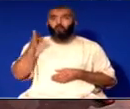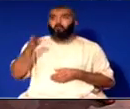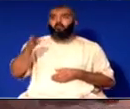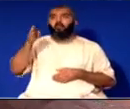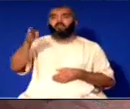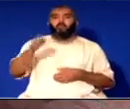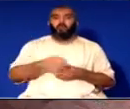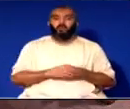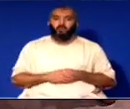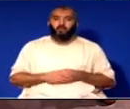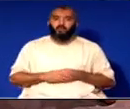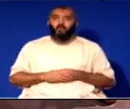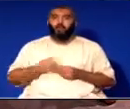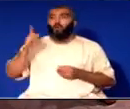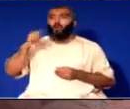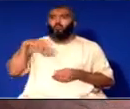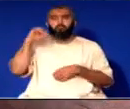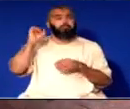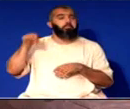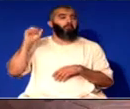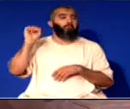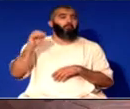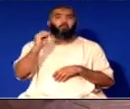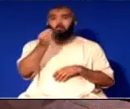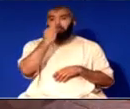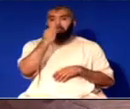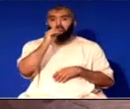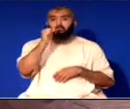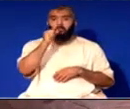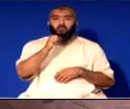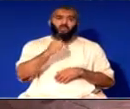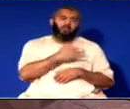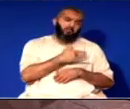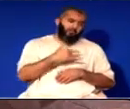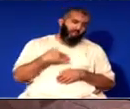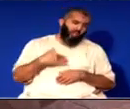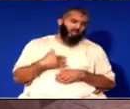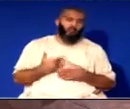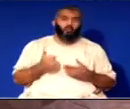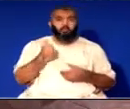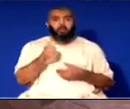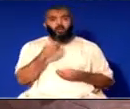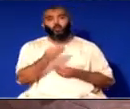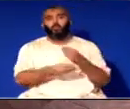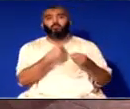كلاوش، شربوا ما شربوش، صحاح ولا مرضى مش عارف انا،